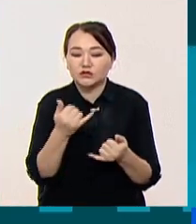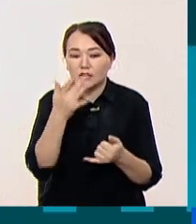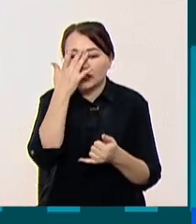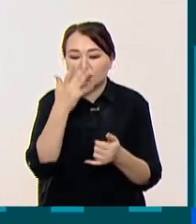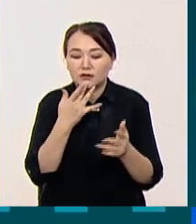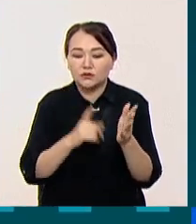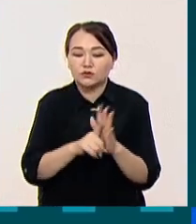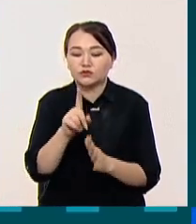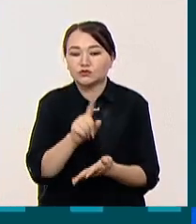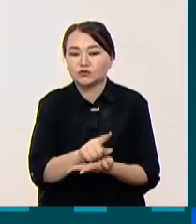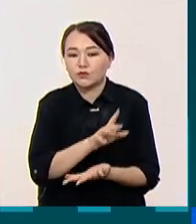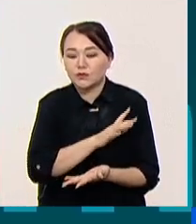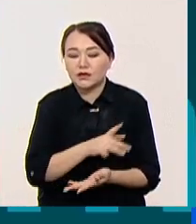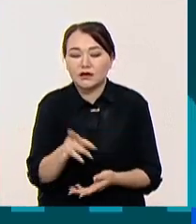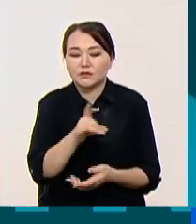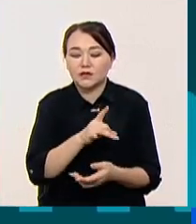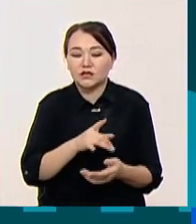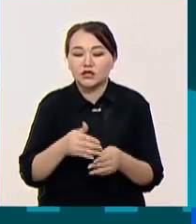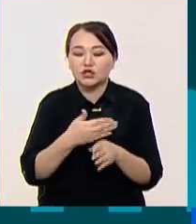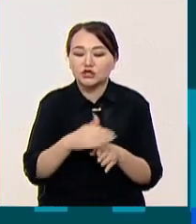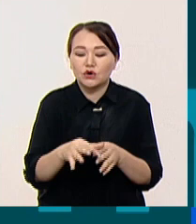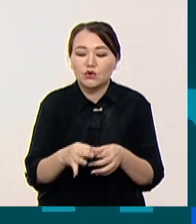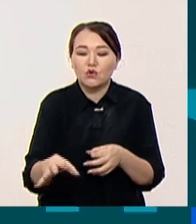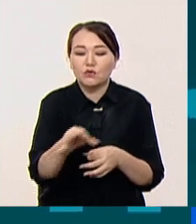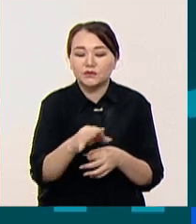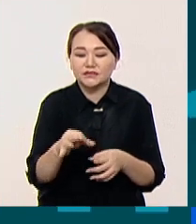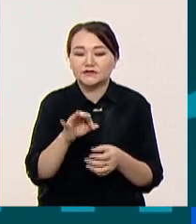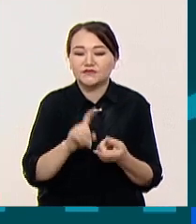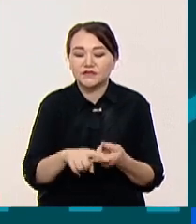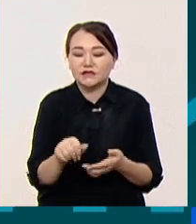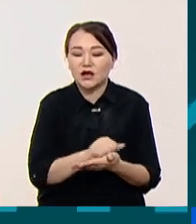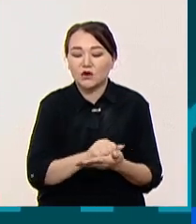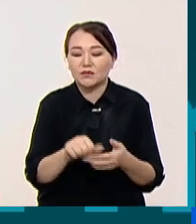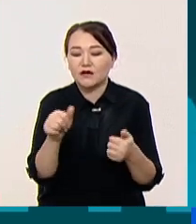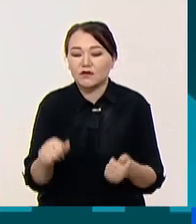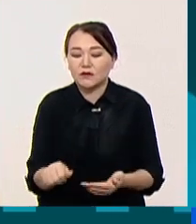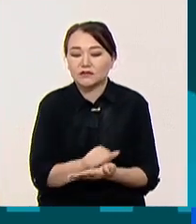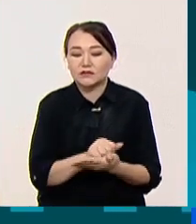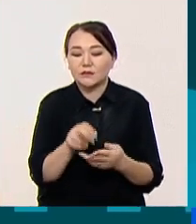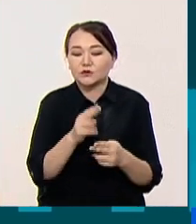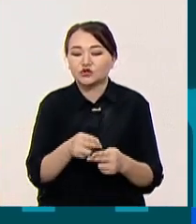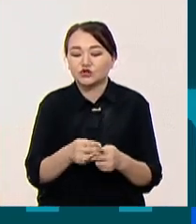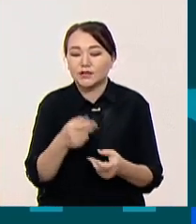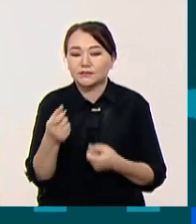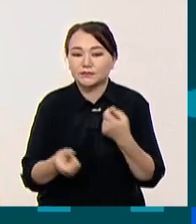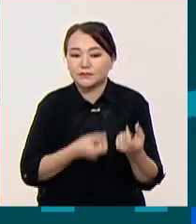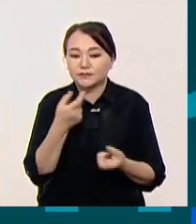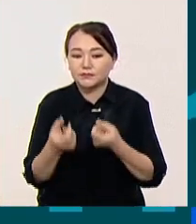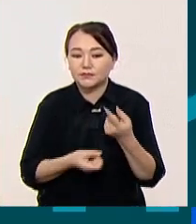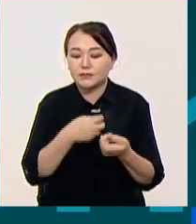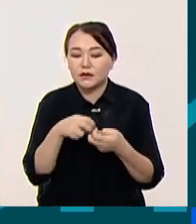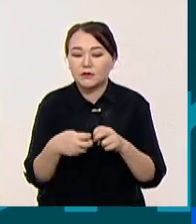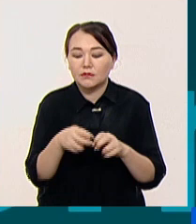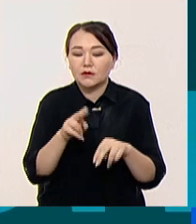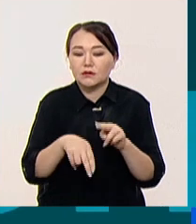басталу керек болған. Алайда аймақтың жеке облыс болып бөлінуіне байланысты құжат жасауда кедергілер туындаған. Сөйтіп, мердігер компанияға